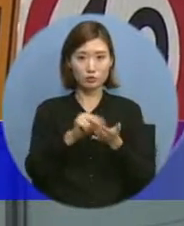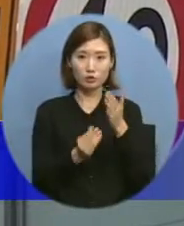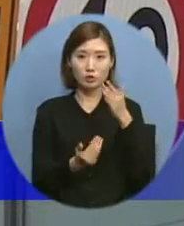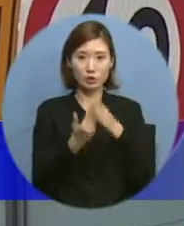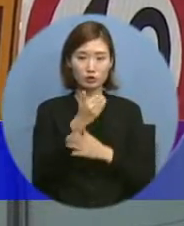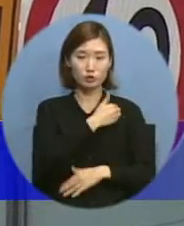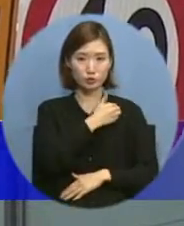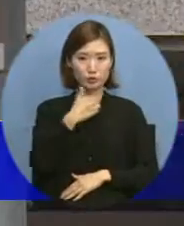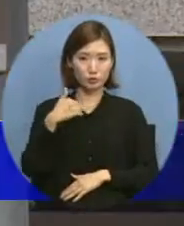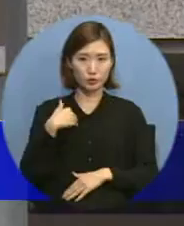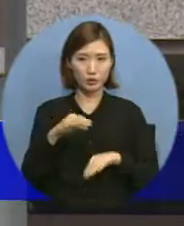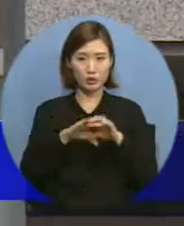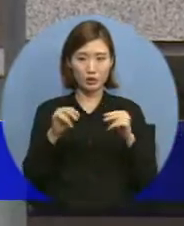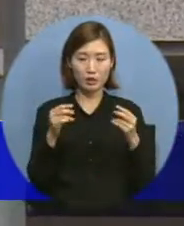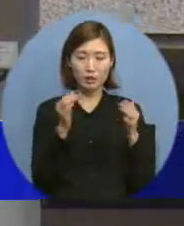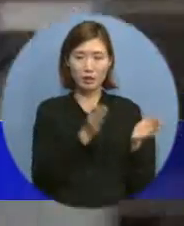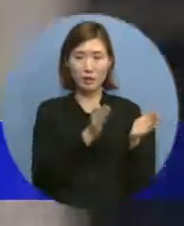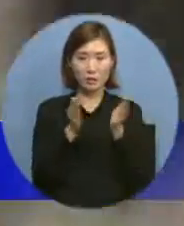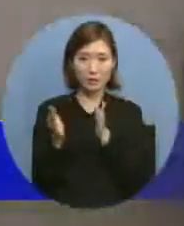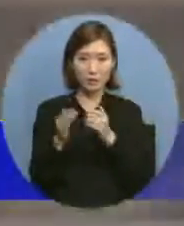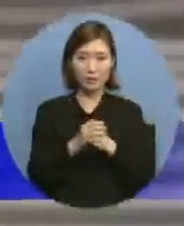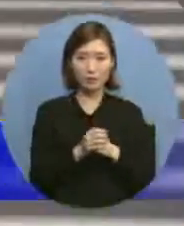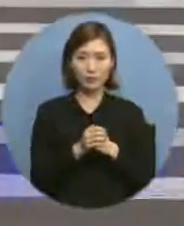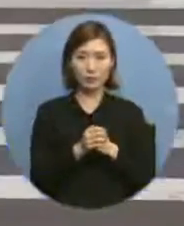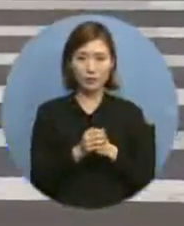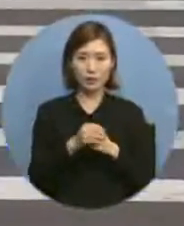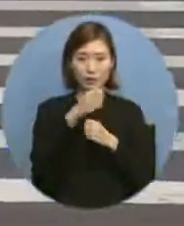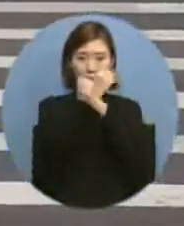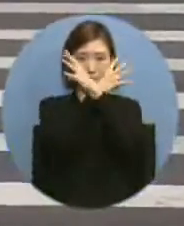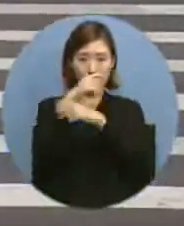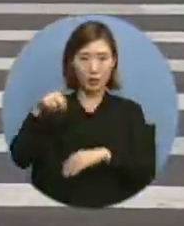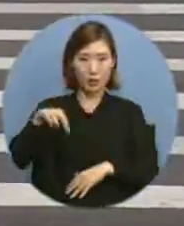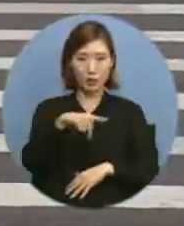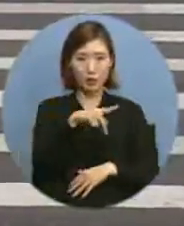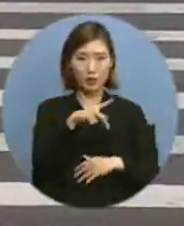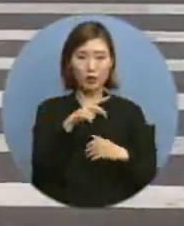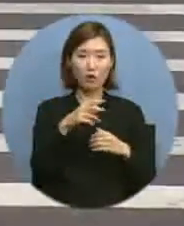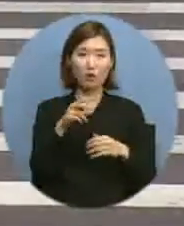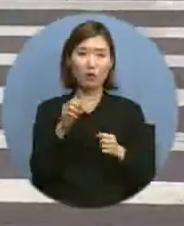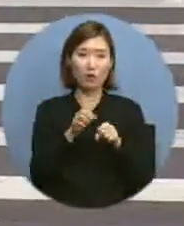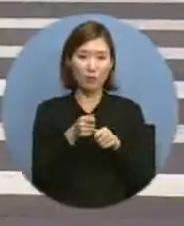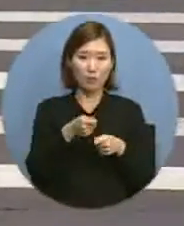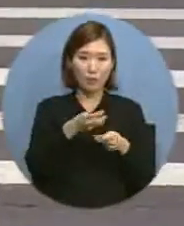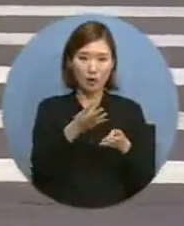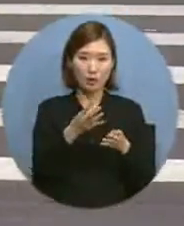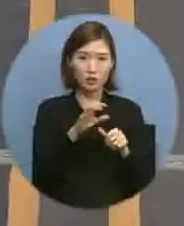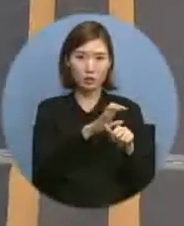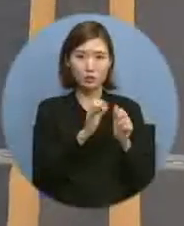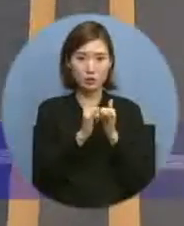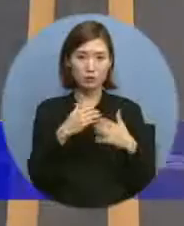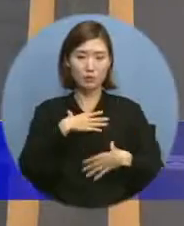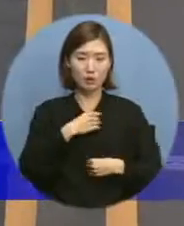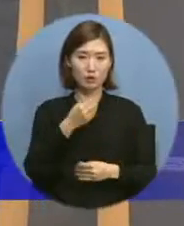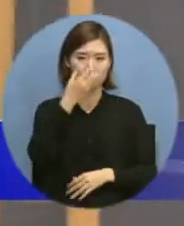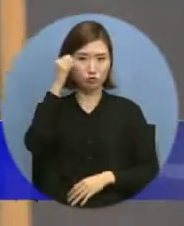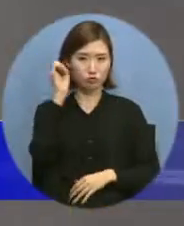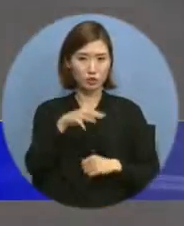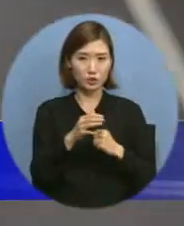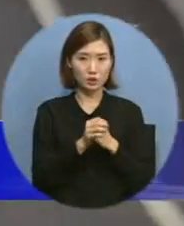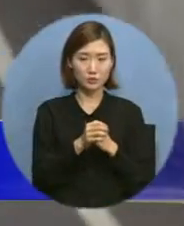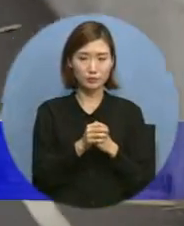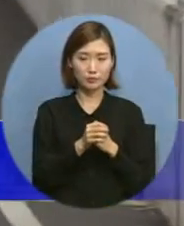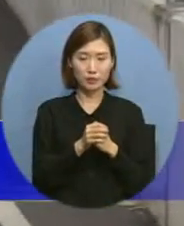대비를 했다는 입장입니다. 또 횡단보도를 없애는 것은 이용자 편의를 무시할 수 없다는 점과 업무